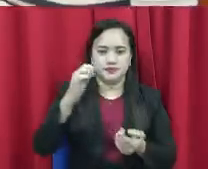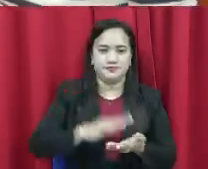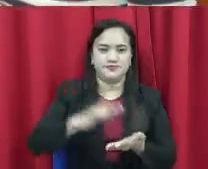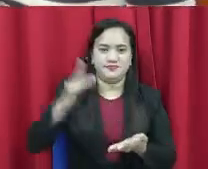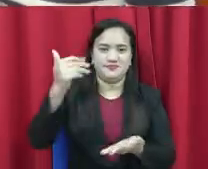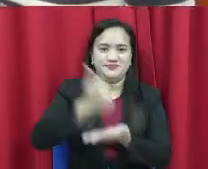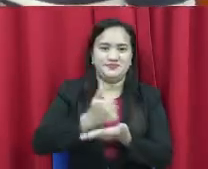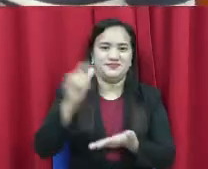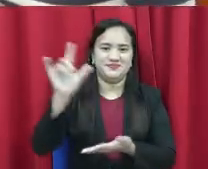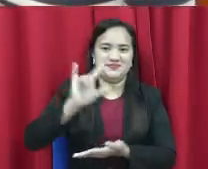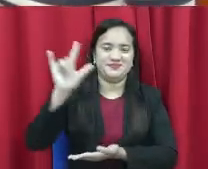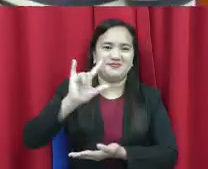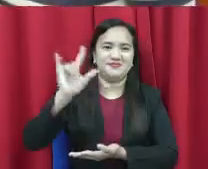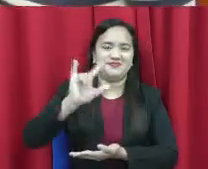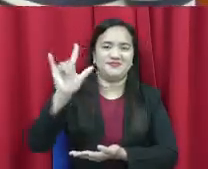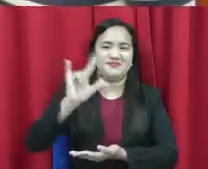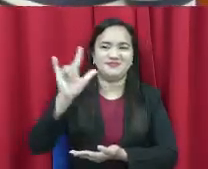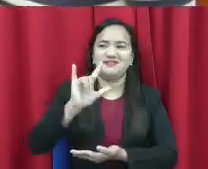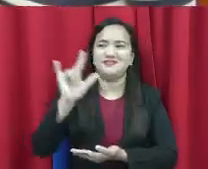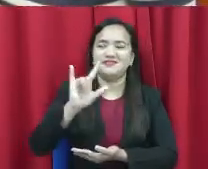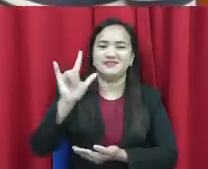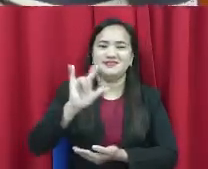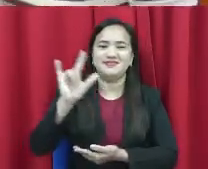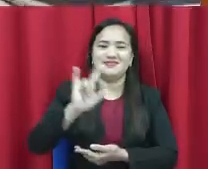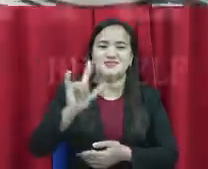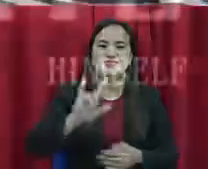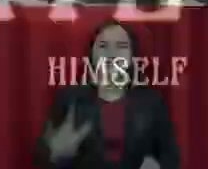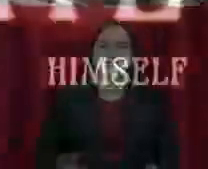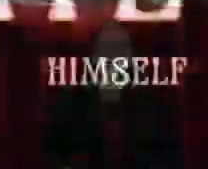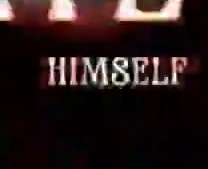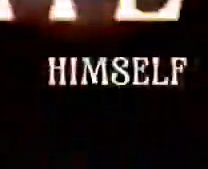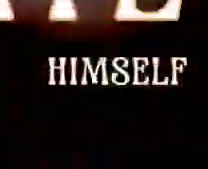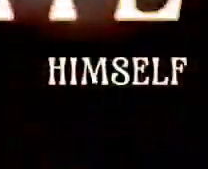glory Amen See you next Tuesday bye